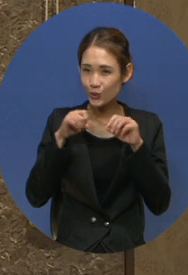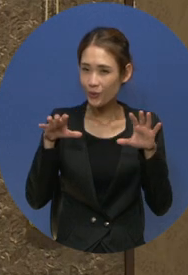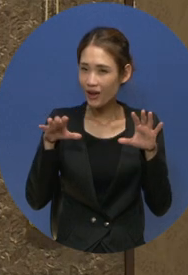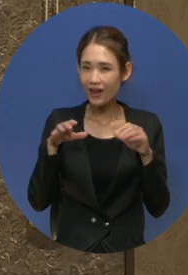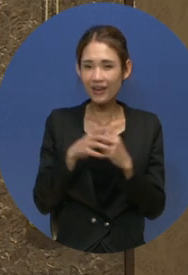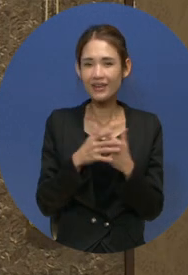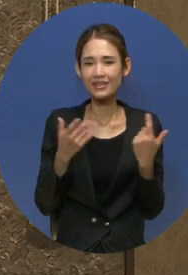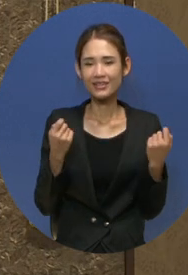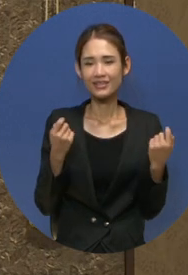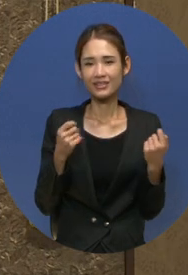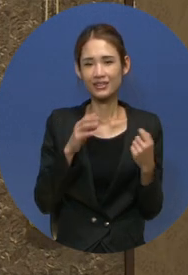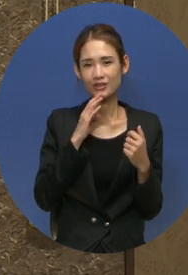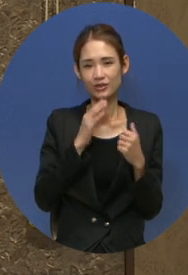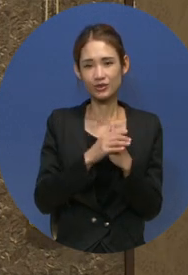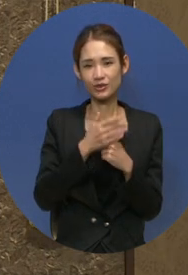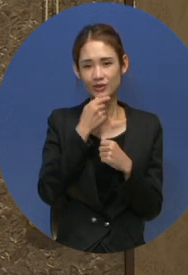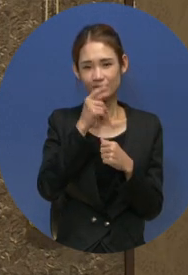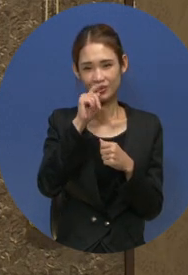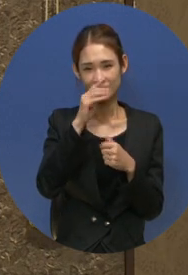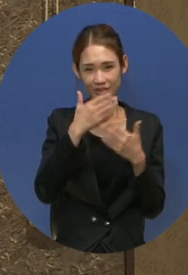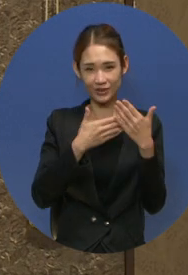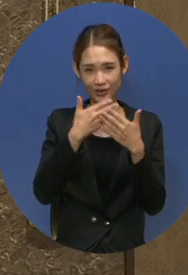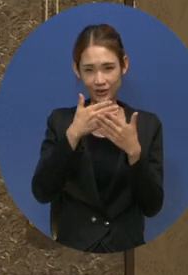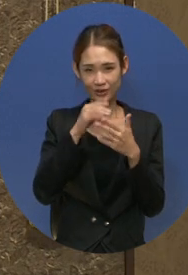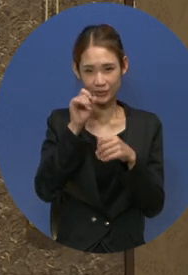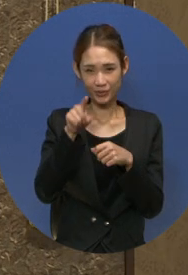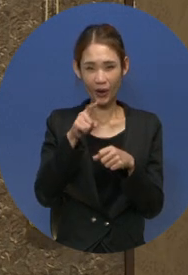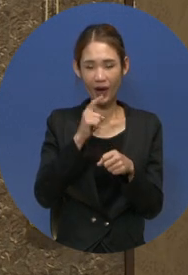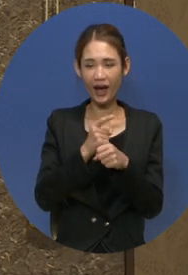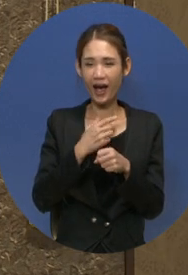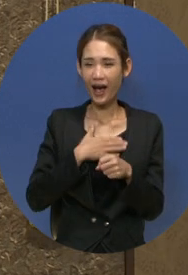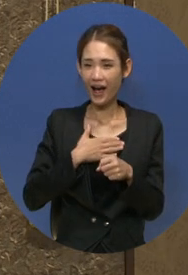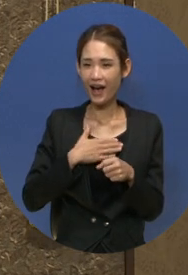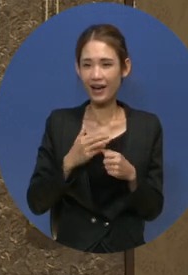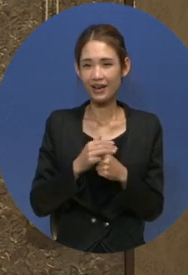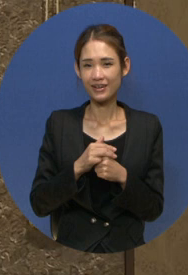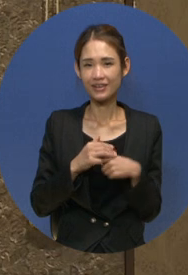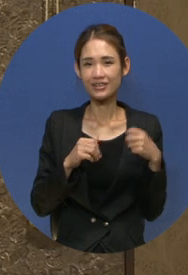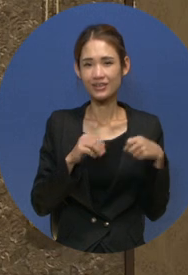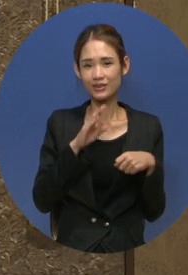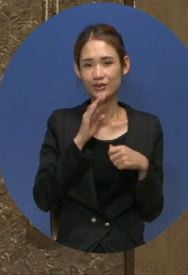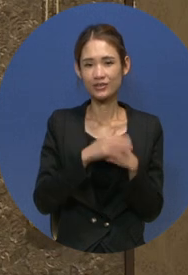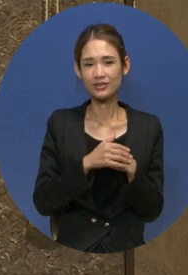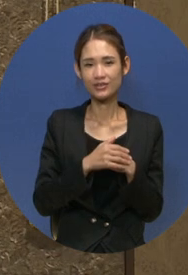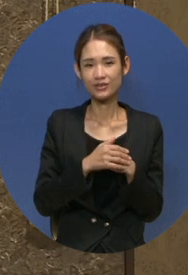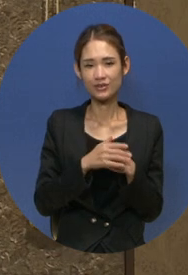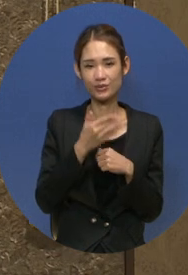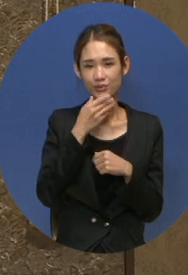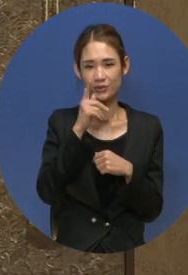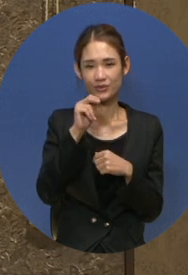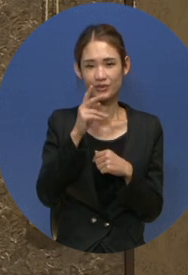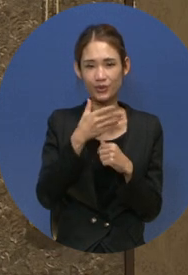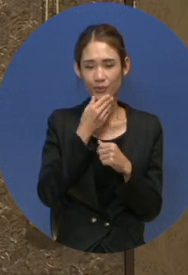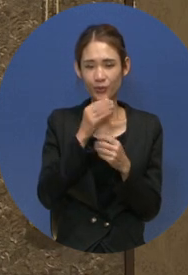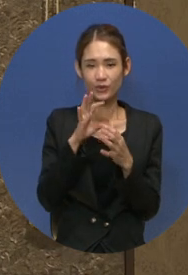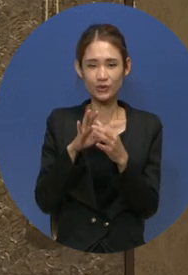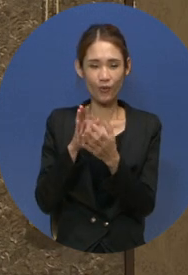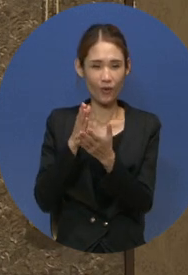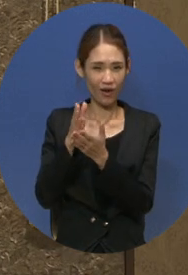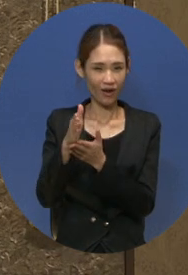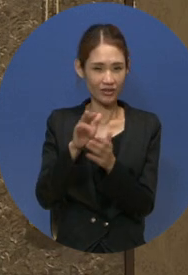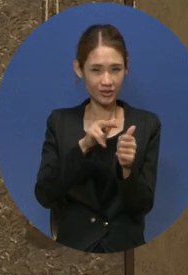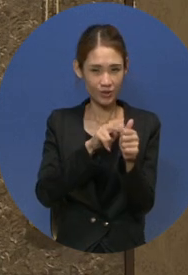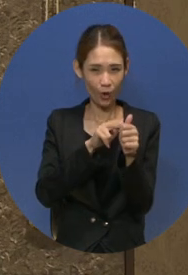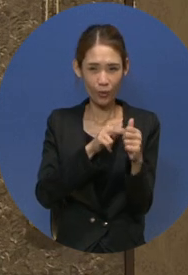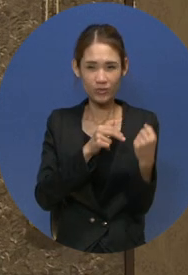것 같습니다. 복지TV에서도 네. 벌써 이거 알고 계시더라고요. 역시 그러니까요. 복지TV는 복지 분야에서는 정말